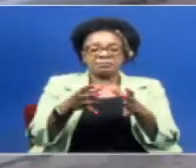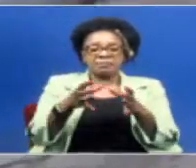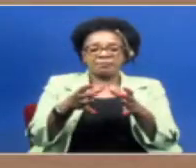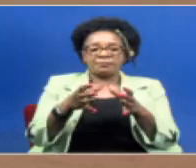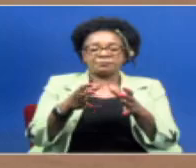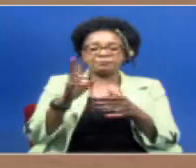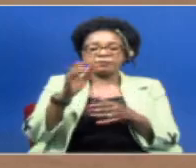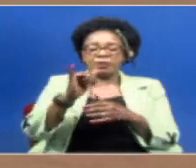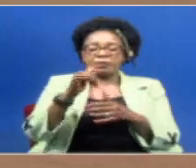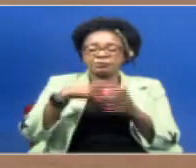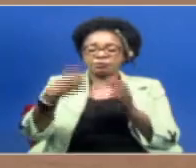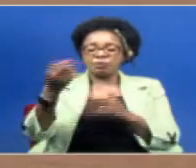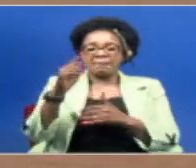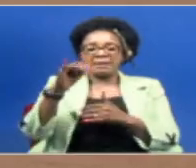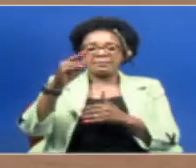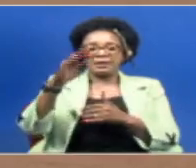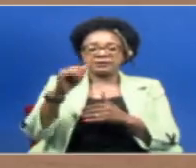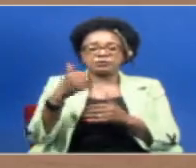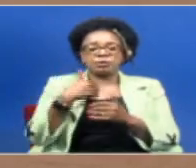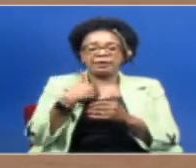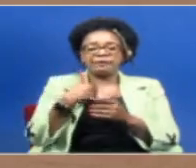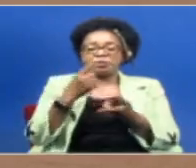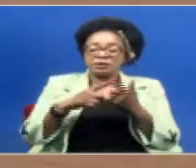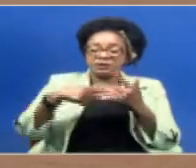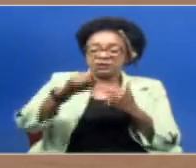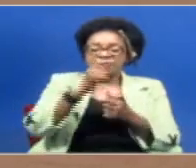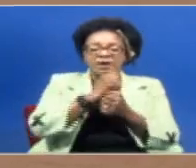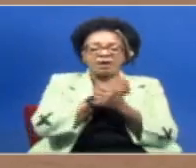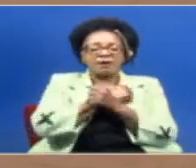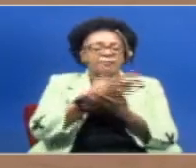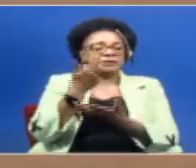msingi ya Milimani kufanya kile anachokipenda.